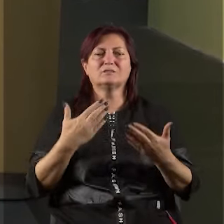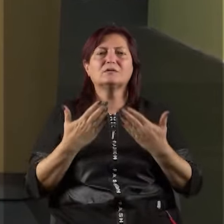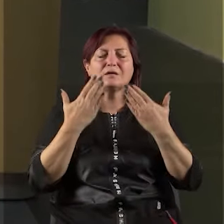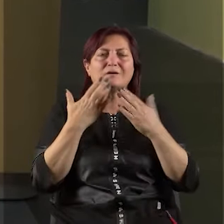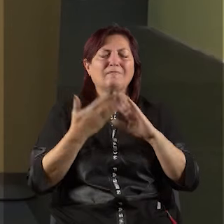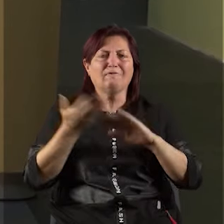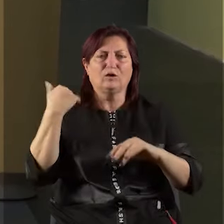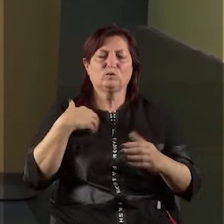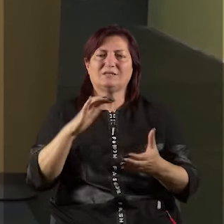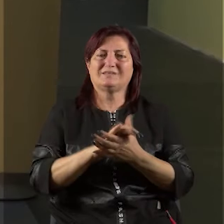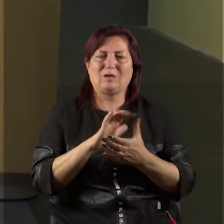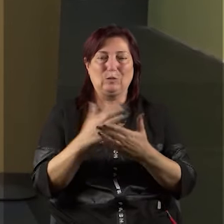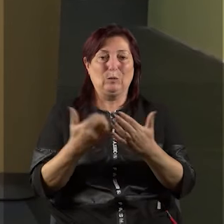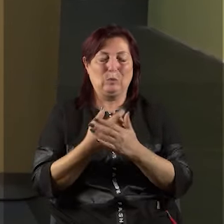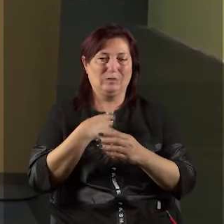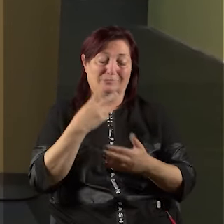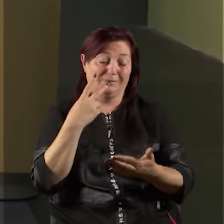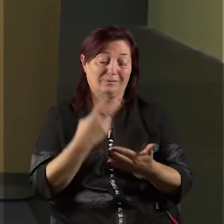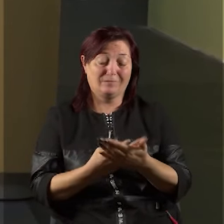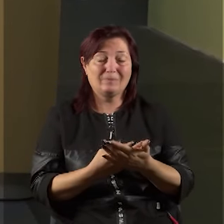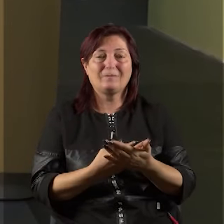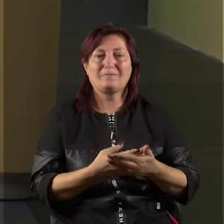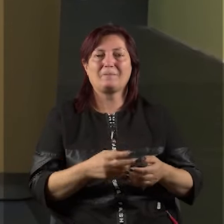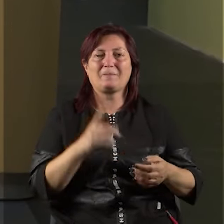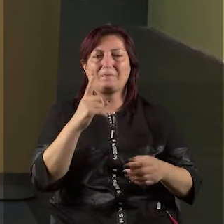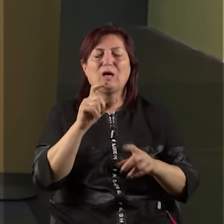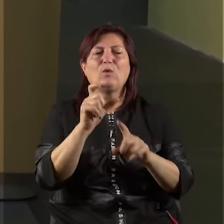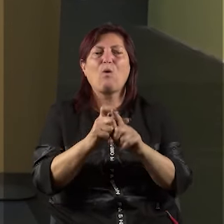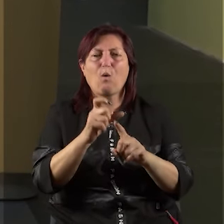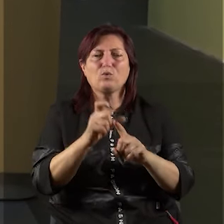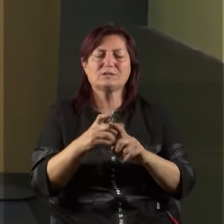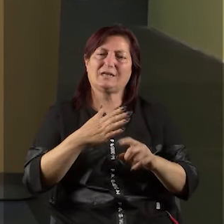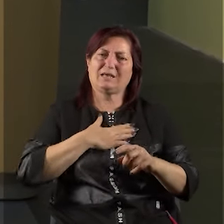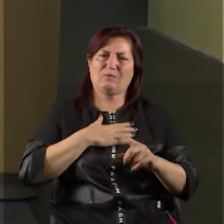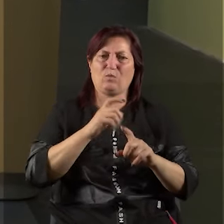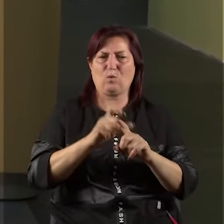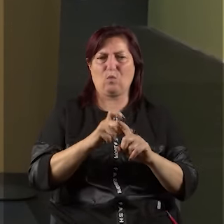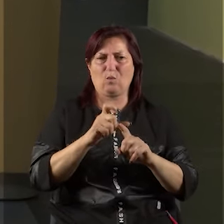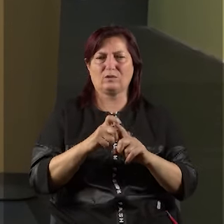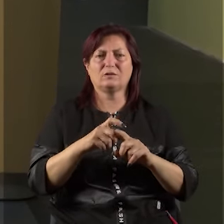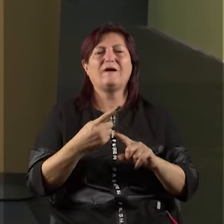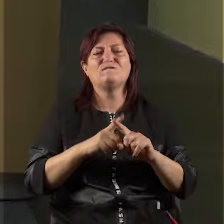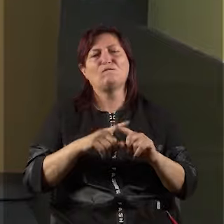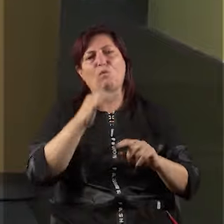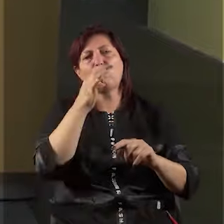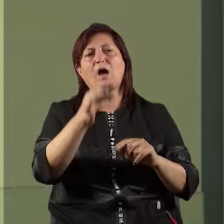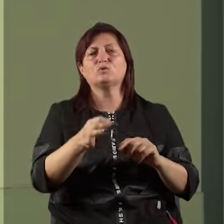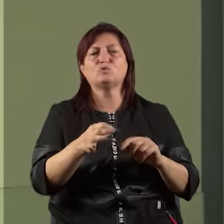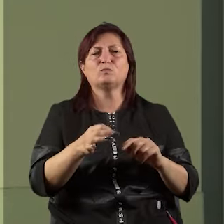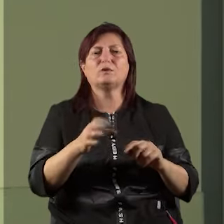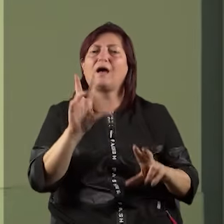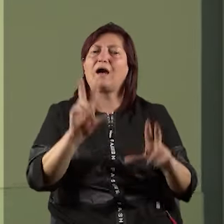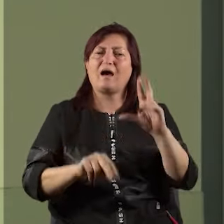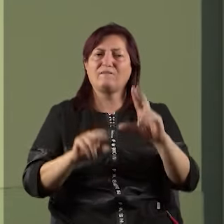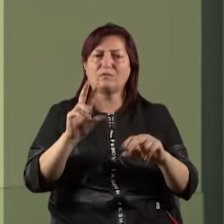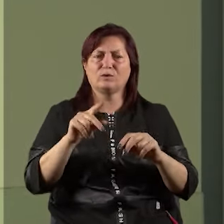բայց նորից աչքովս ընկավ Բորխեսի մի խոսքը, Խորխե Բորխեսի մի խոսքը, մի հարցազրույցում, որ ասում է, Հավանաբար